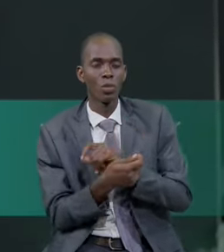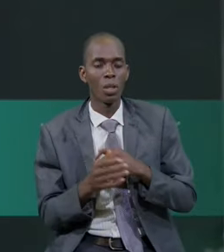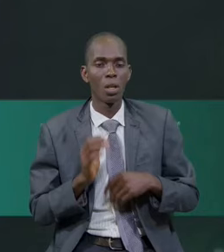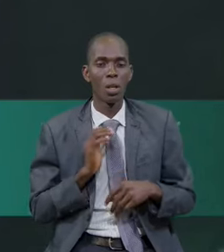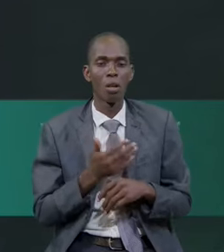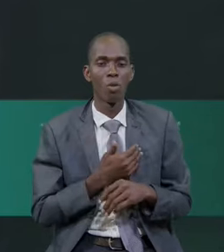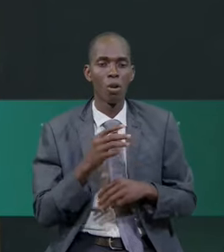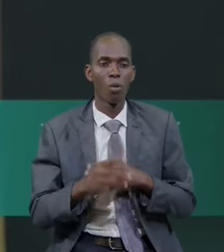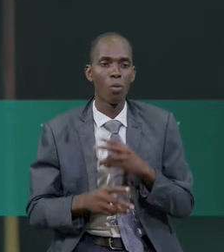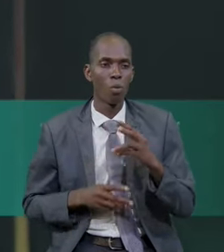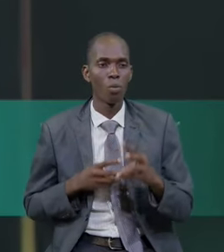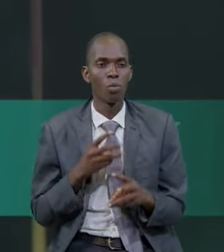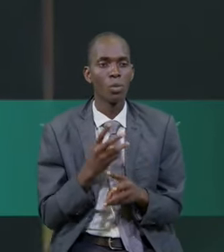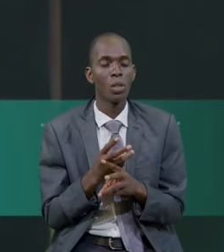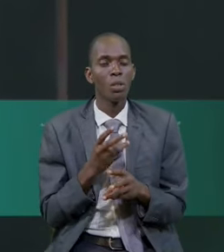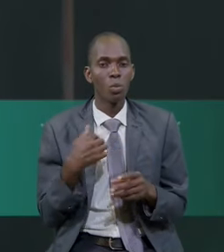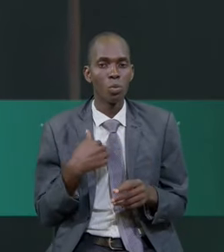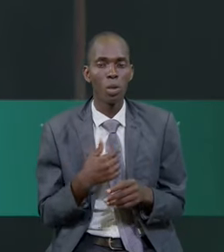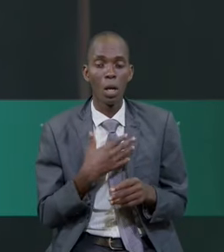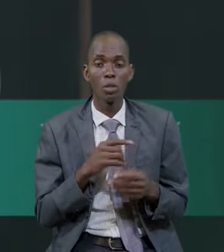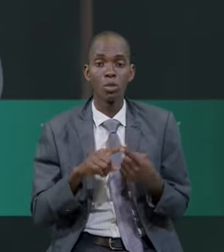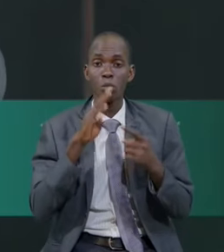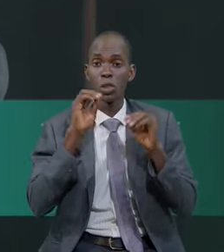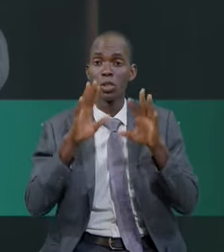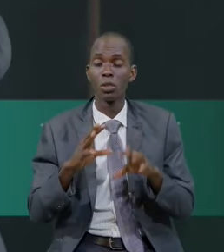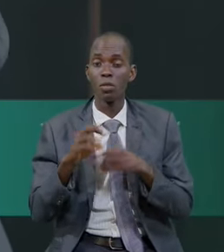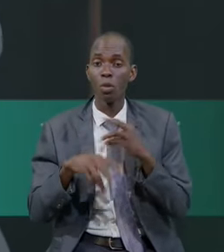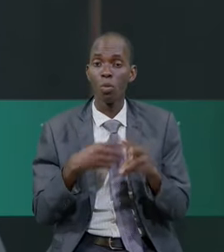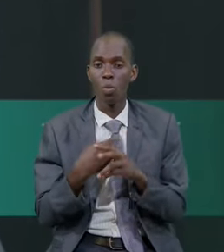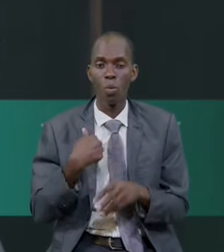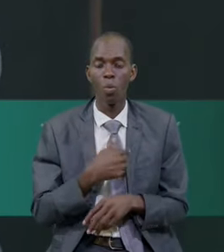prophètes et enseignants de la parole de Dieu, nous devons enseigner.